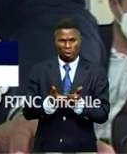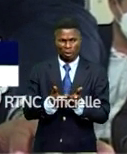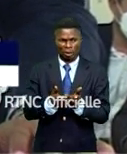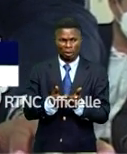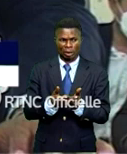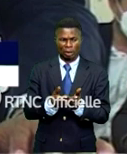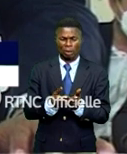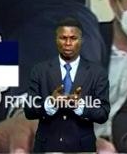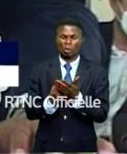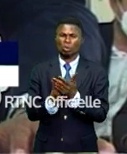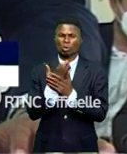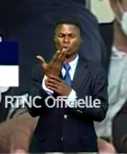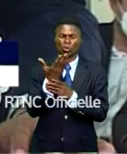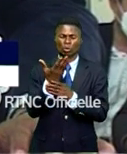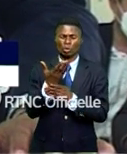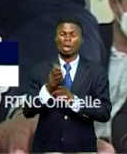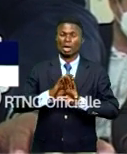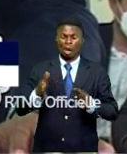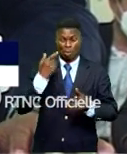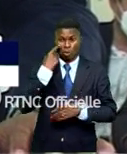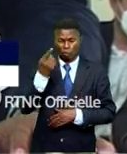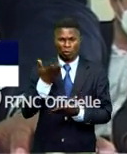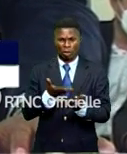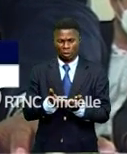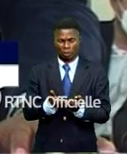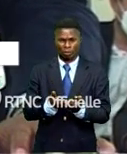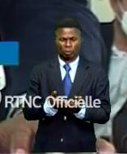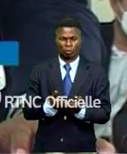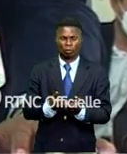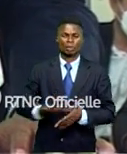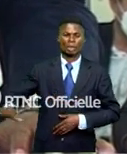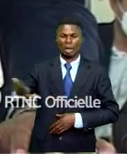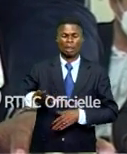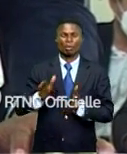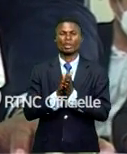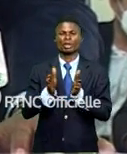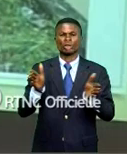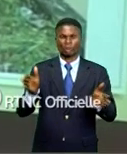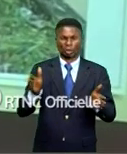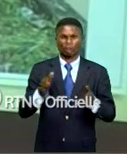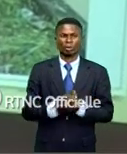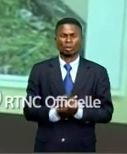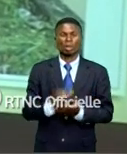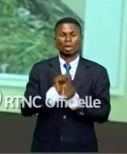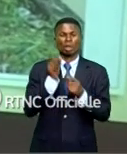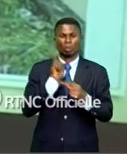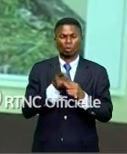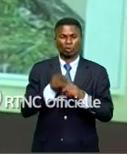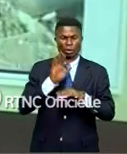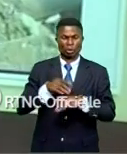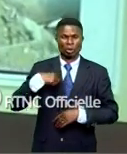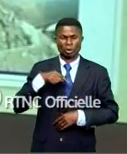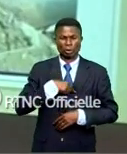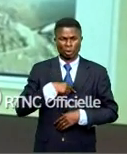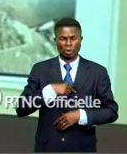des solutions idoines palpables sur l'ensemble de la République. Les difficultés rencontrées dans